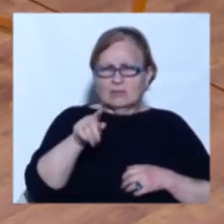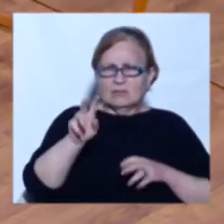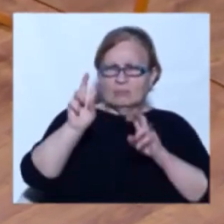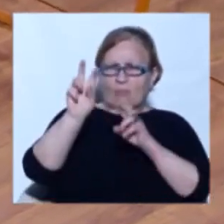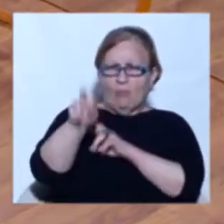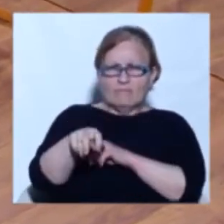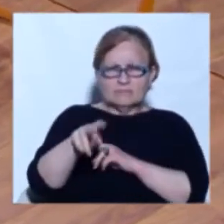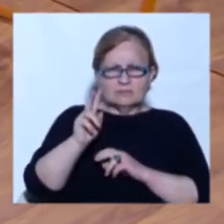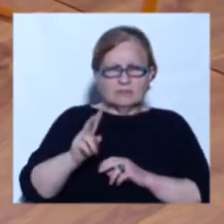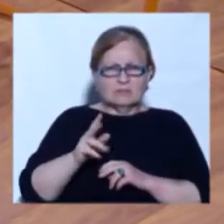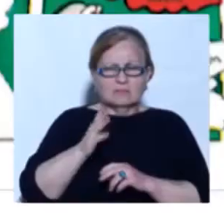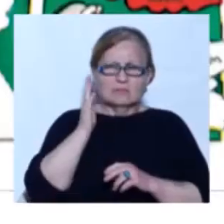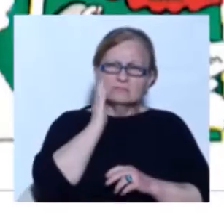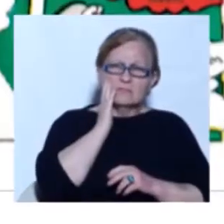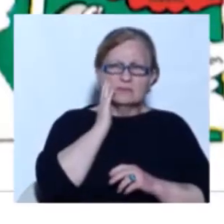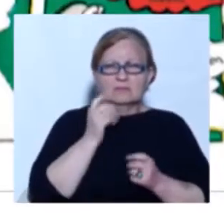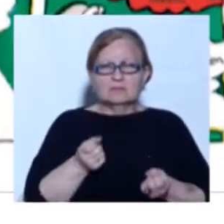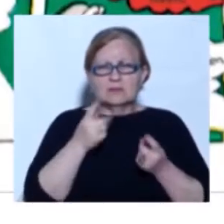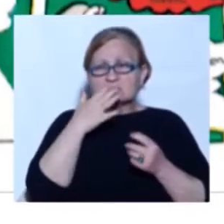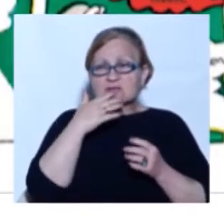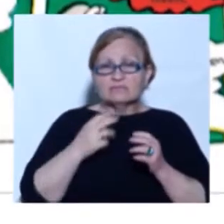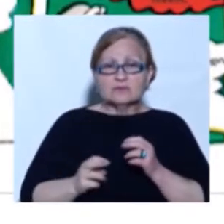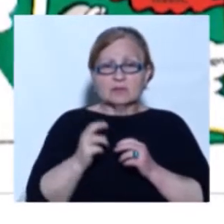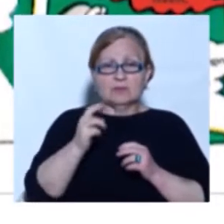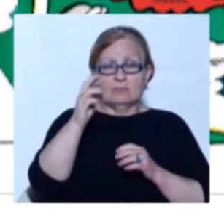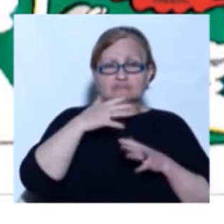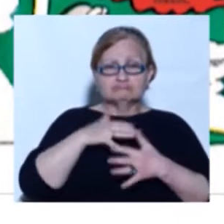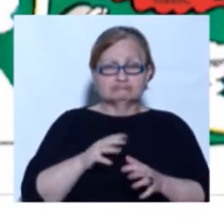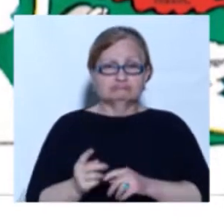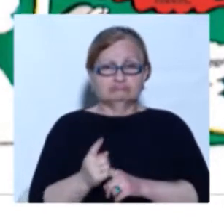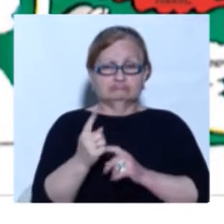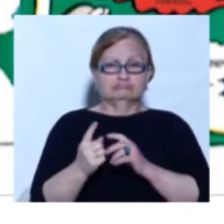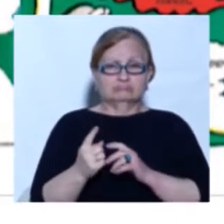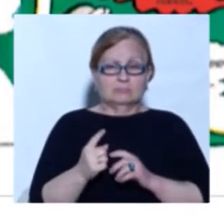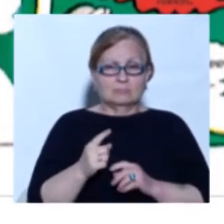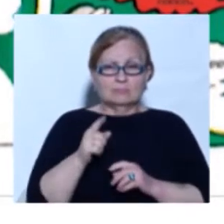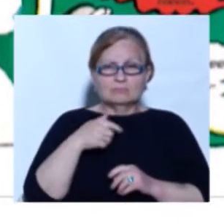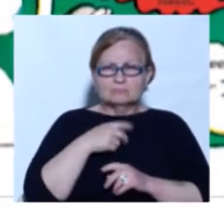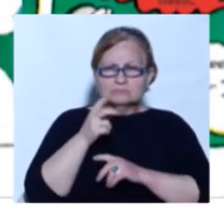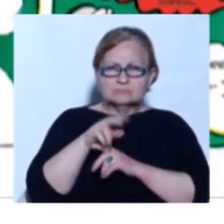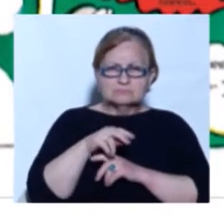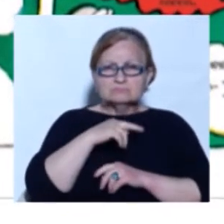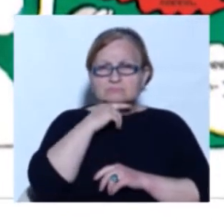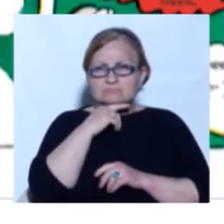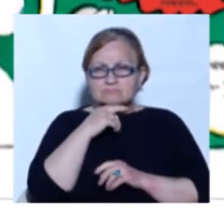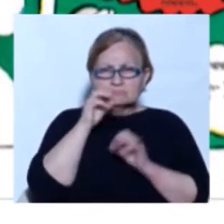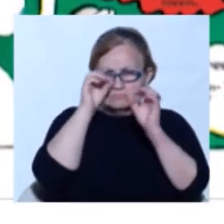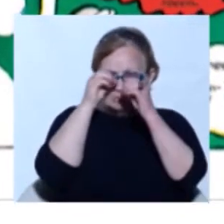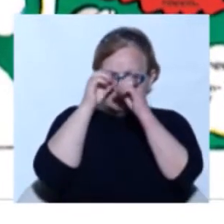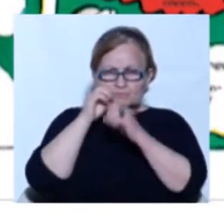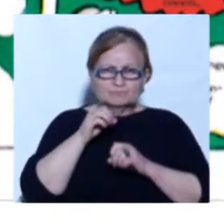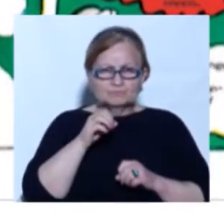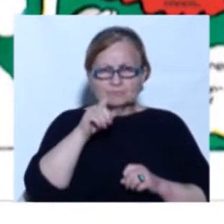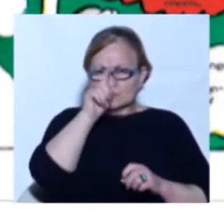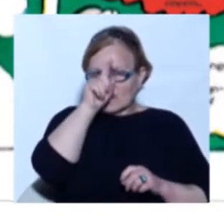დასახლდა. Ვაი, ვაი, ზღვიდან ამოვიდა. დასაზვერად უნდა წავიდე, სანახავად.